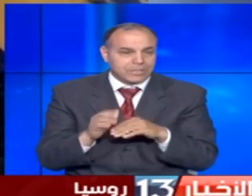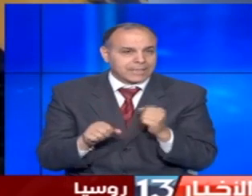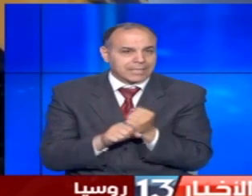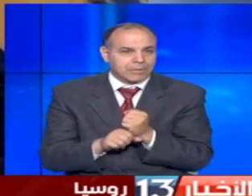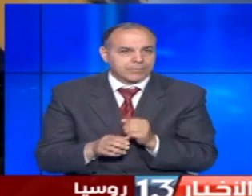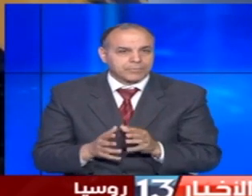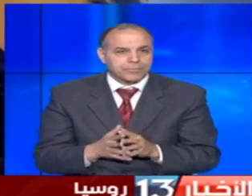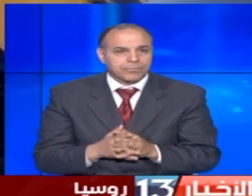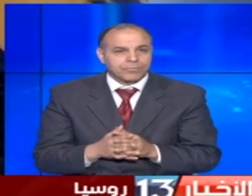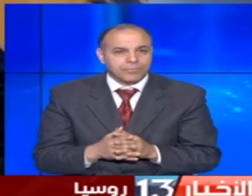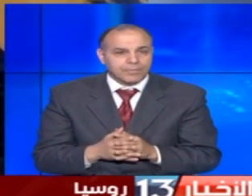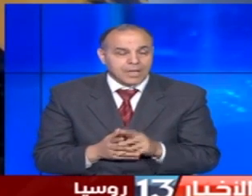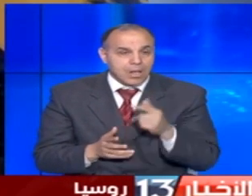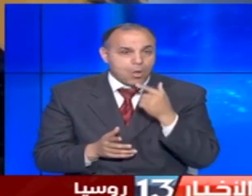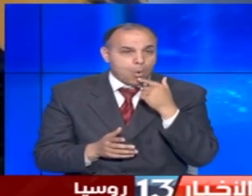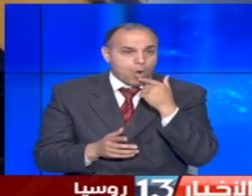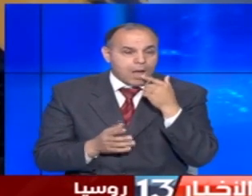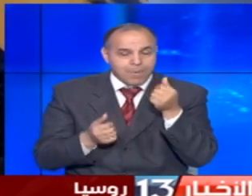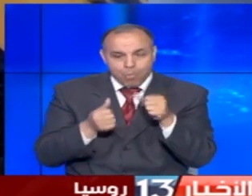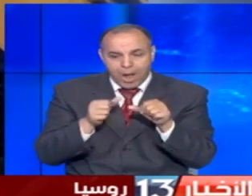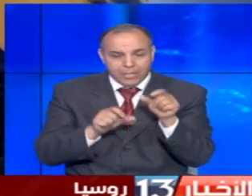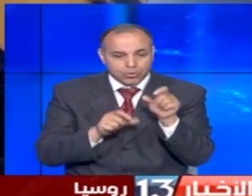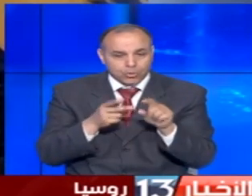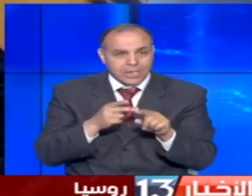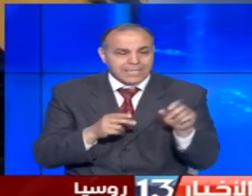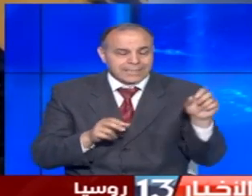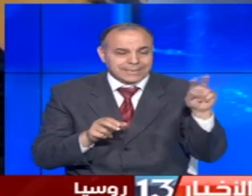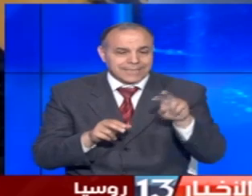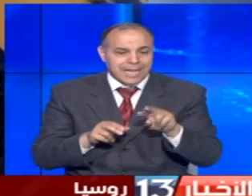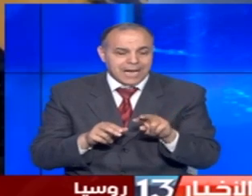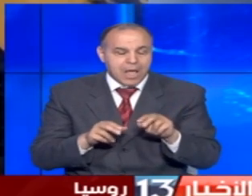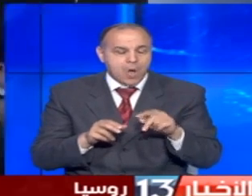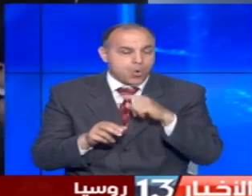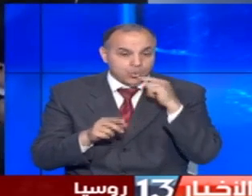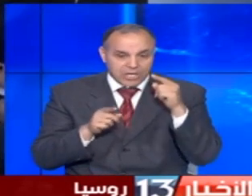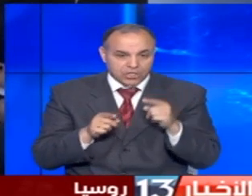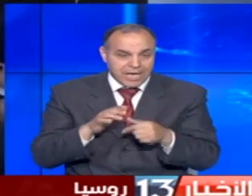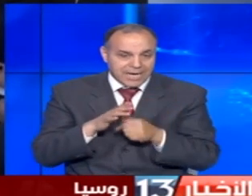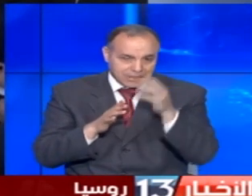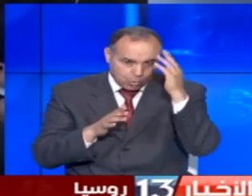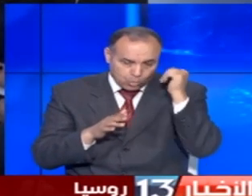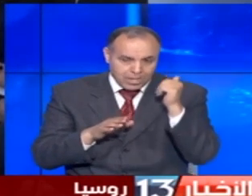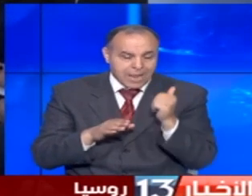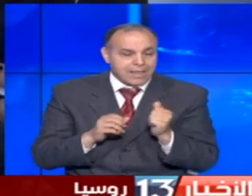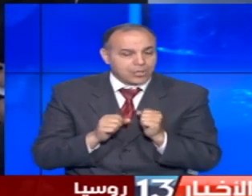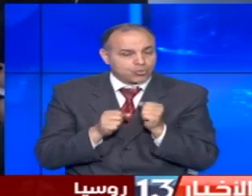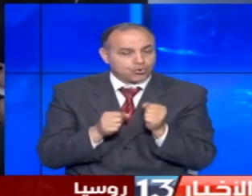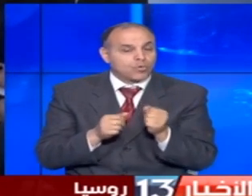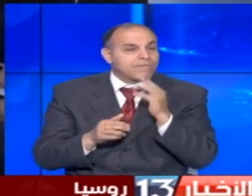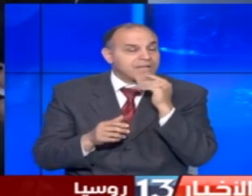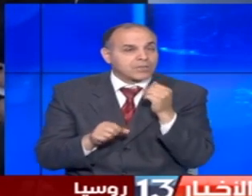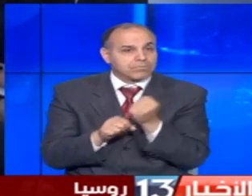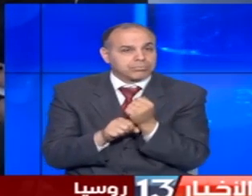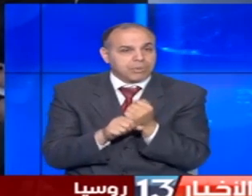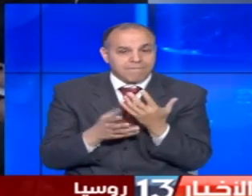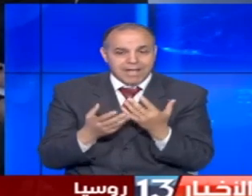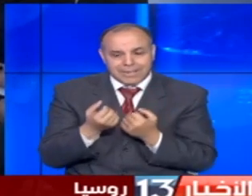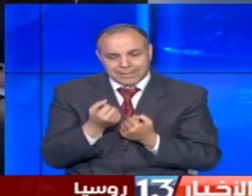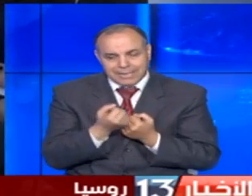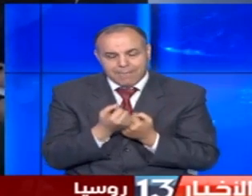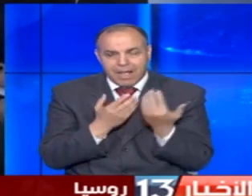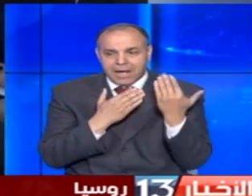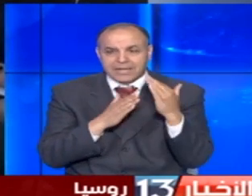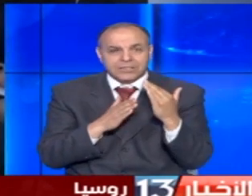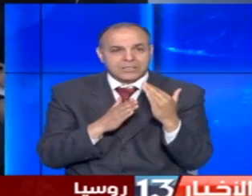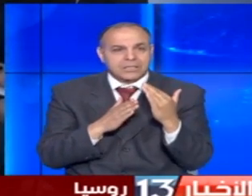اعمالها وقال محللون ان زياره كيم الى روسيا هي جزء من جهوده لحشد دعم خارجي